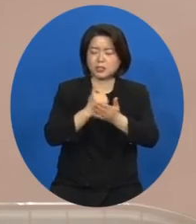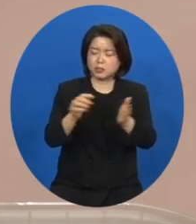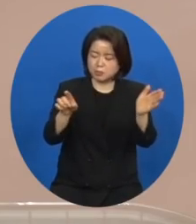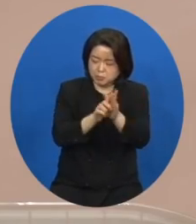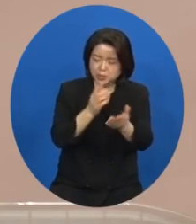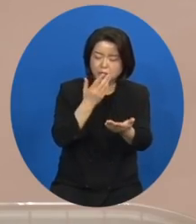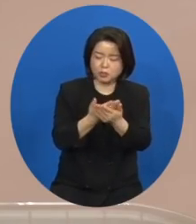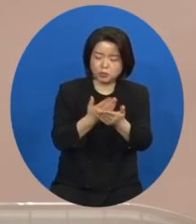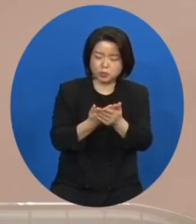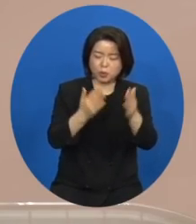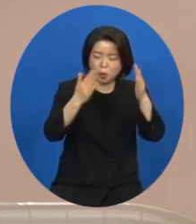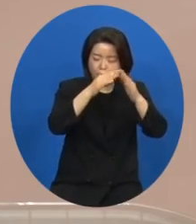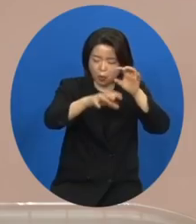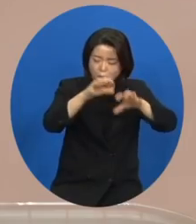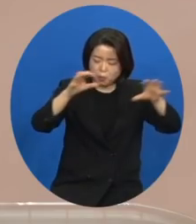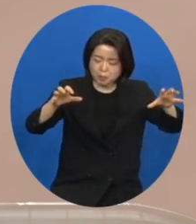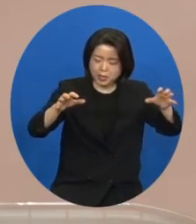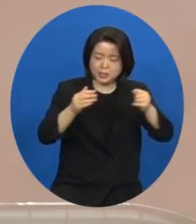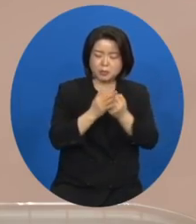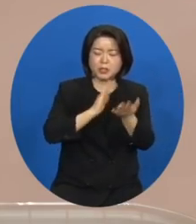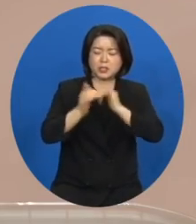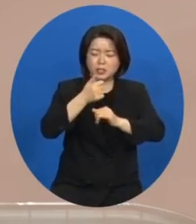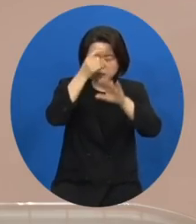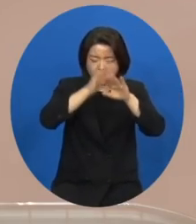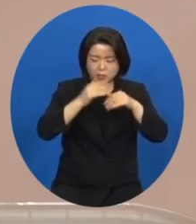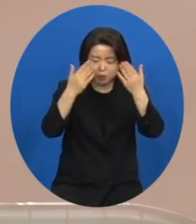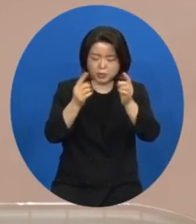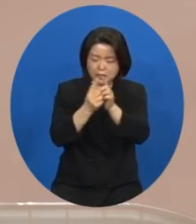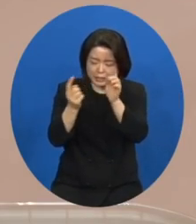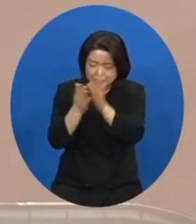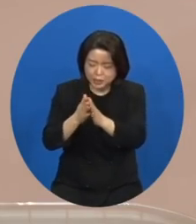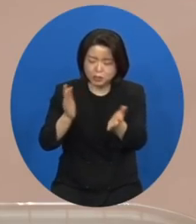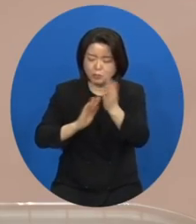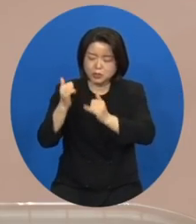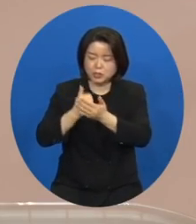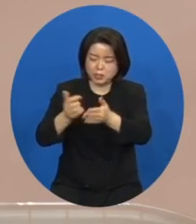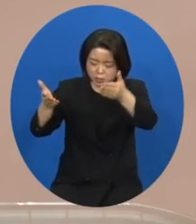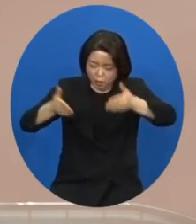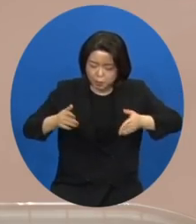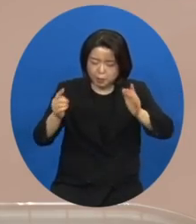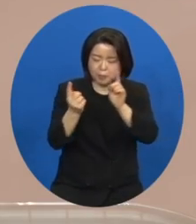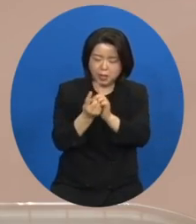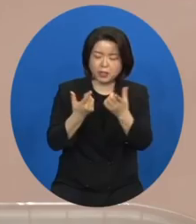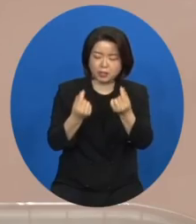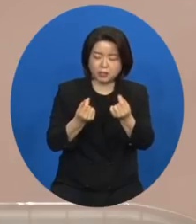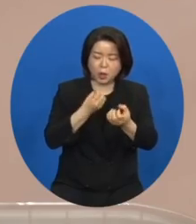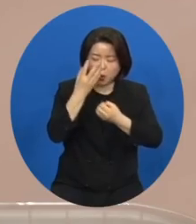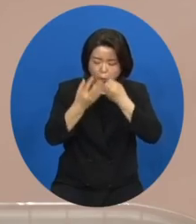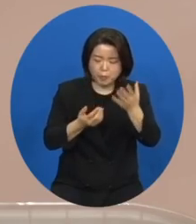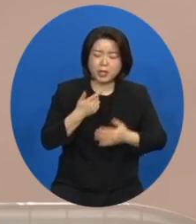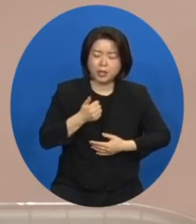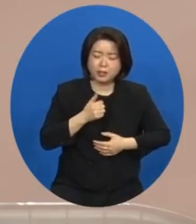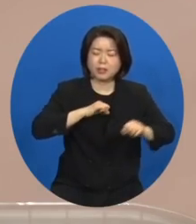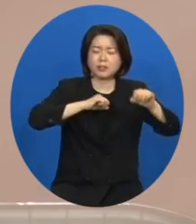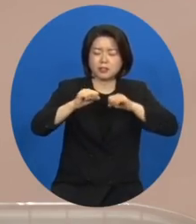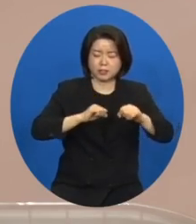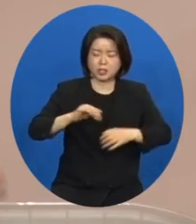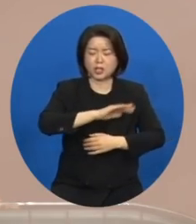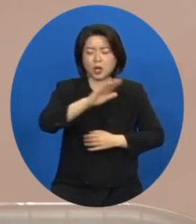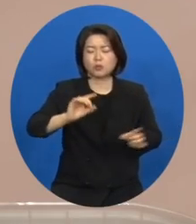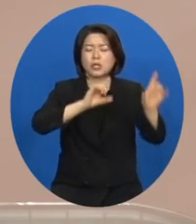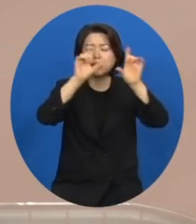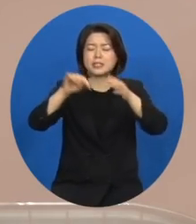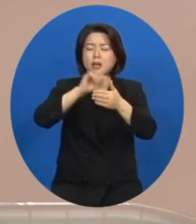줄이 얘기 예배하며 직접 줄을 알게 되며 세상에 구조임을 고백했던 놀라운 역사가 우리 삶 가운데서도